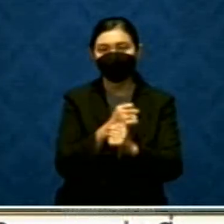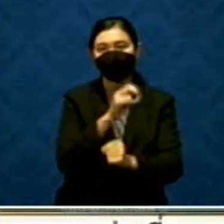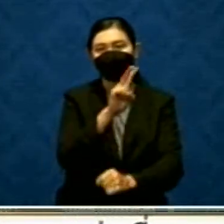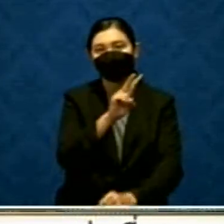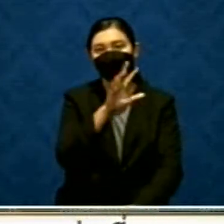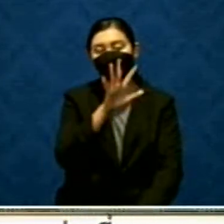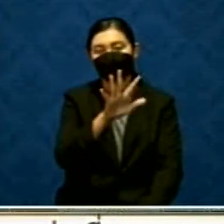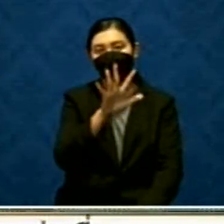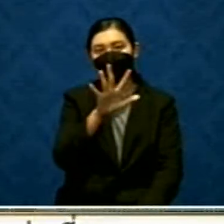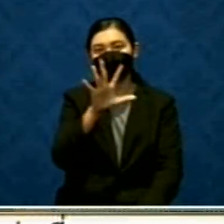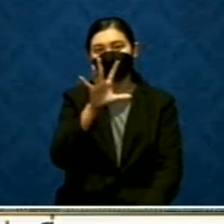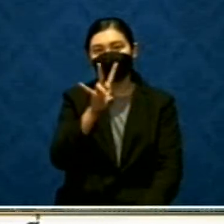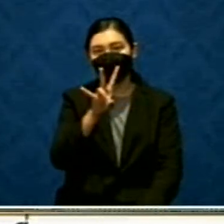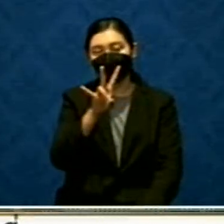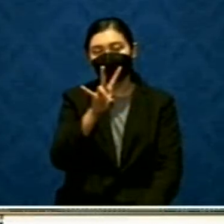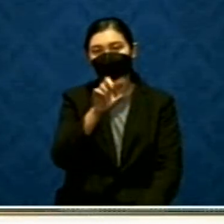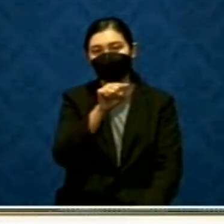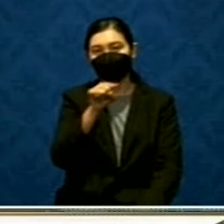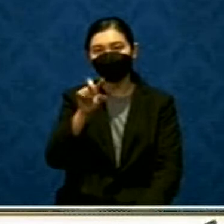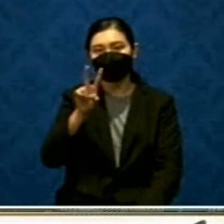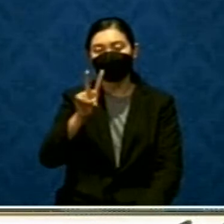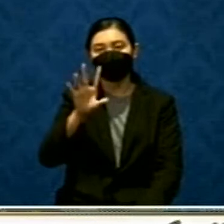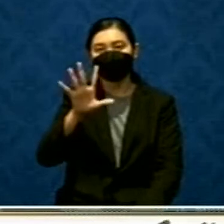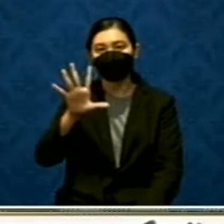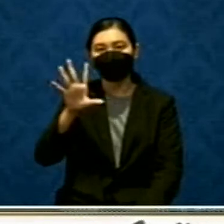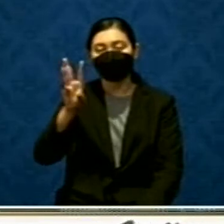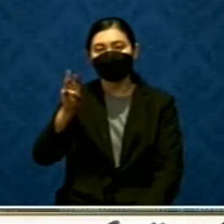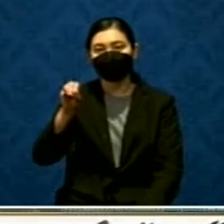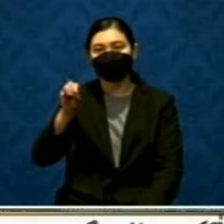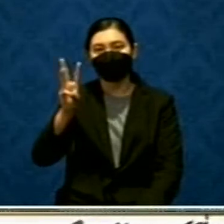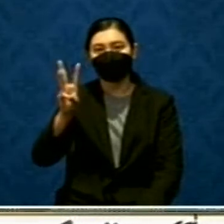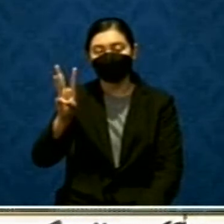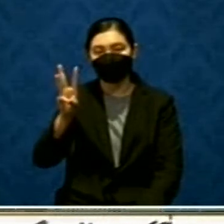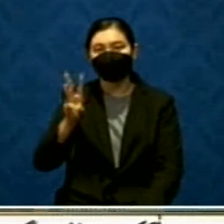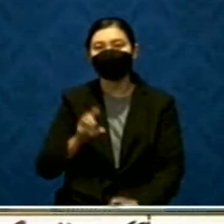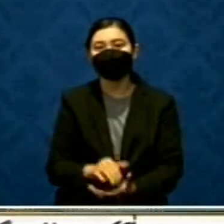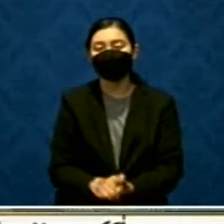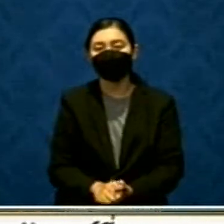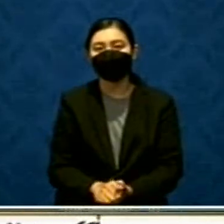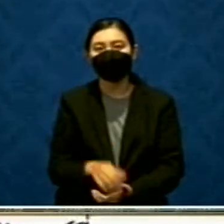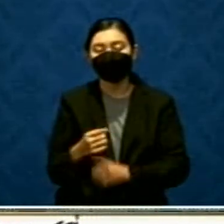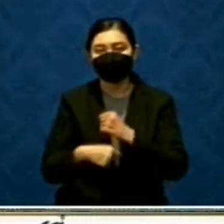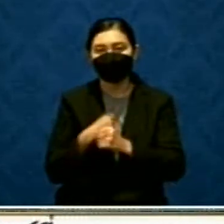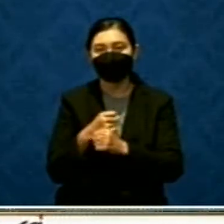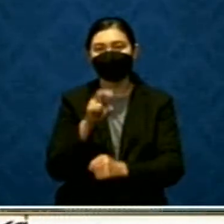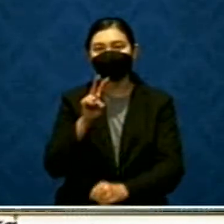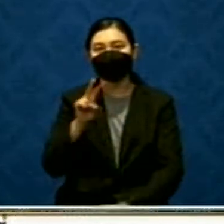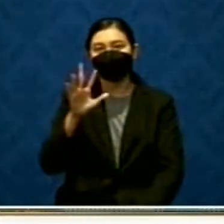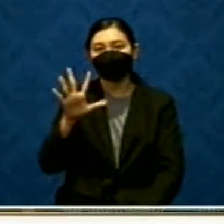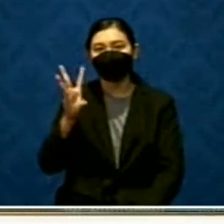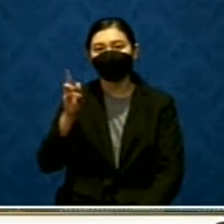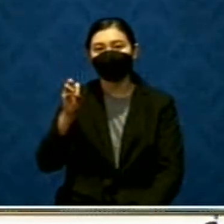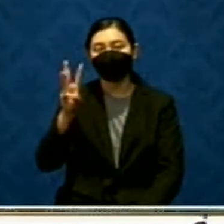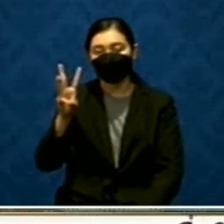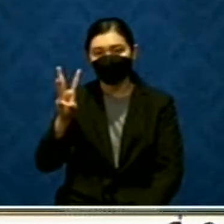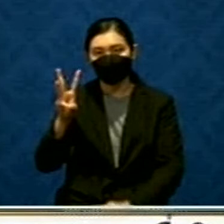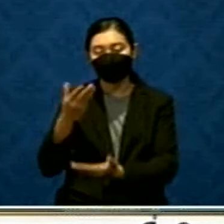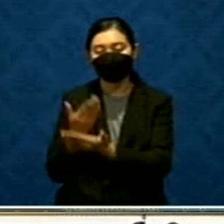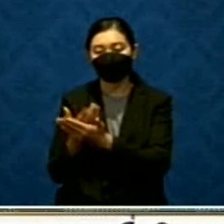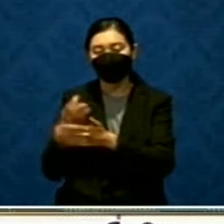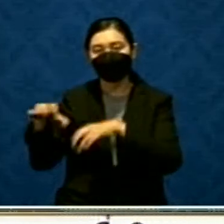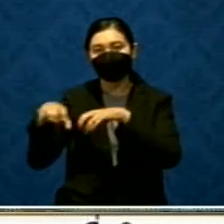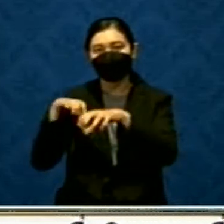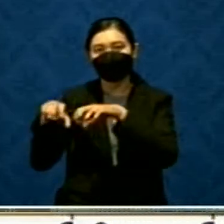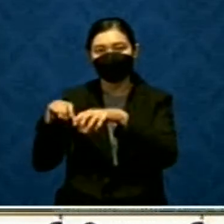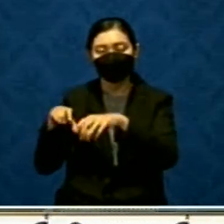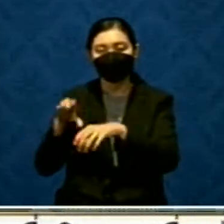2557นะครับถึงปี2566ซึ่งปี2566เนี่ยยังไม่มีการจัดสรรงบประมาณนะครับเพราะว่าอยู่ในขั้นตอน